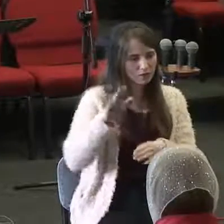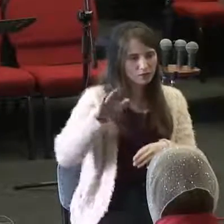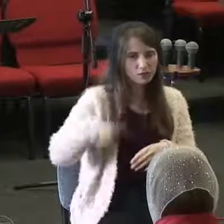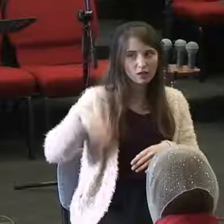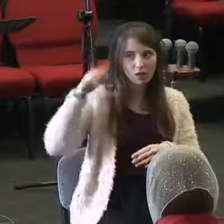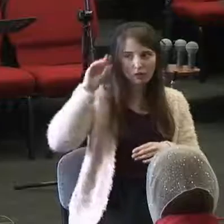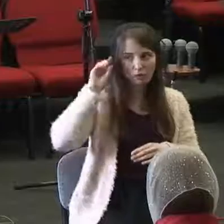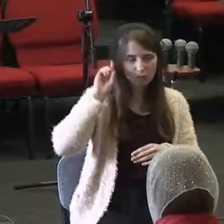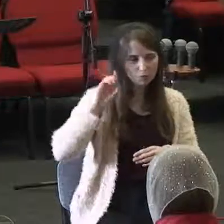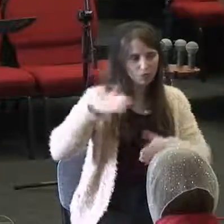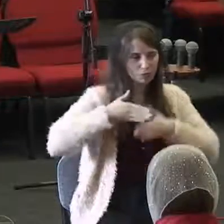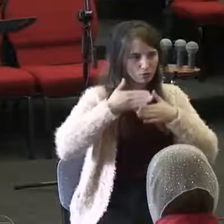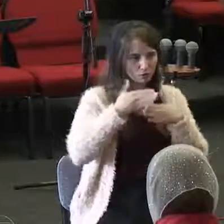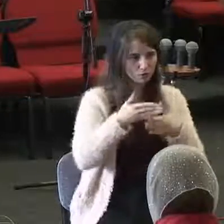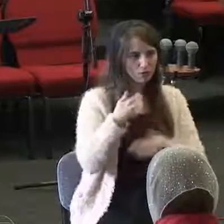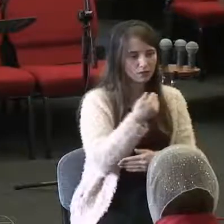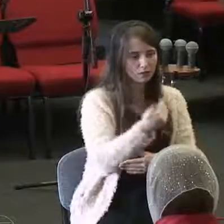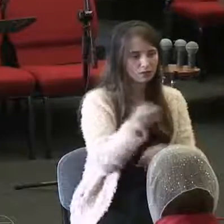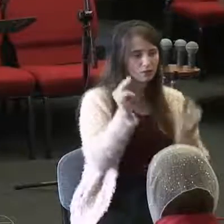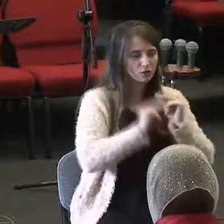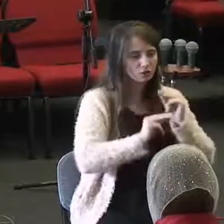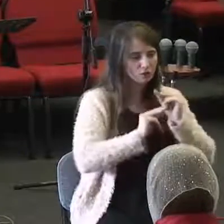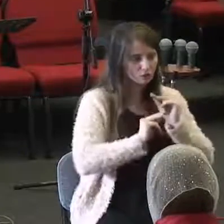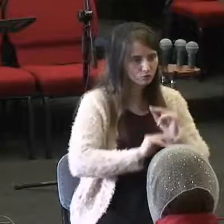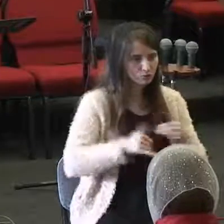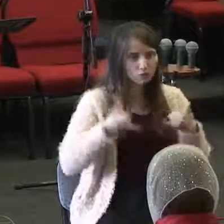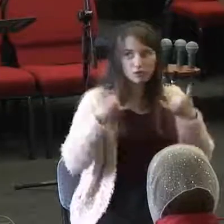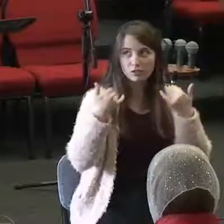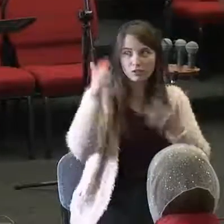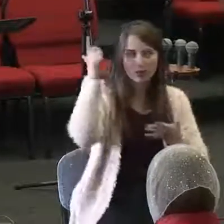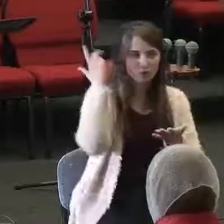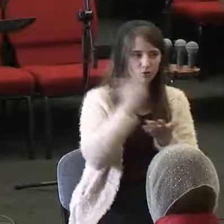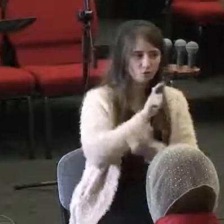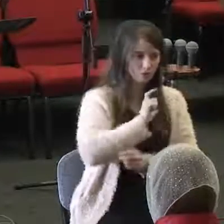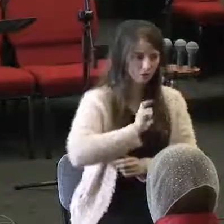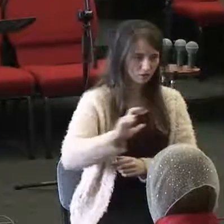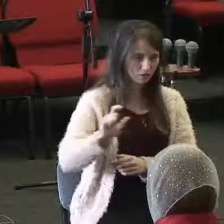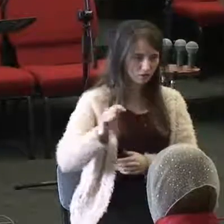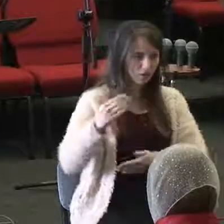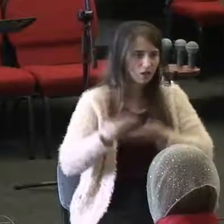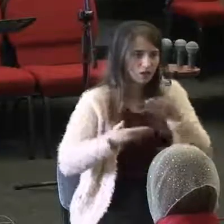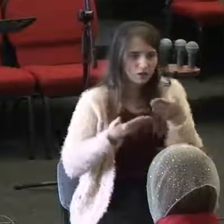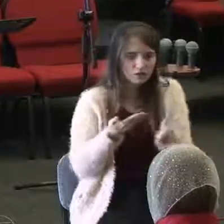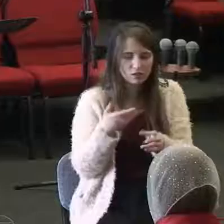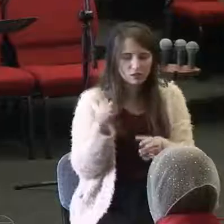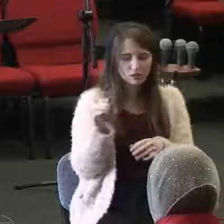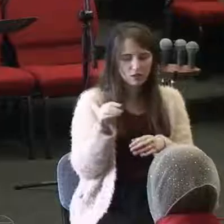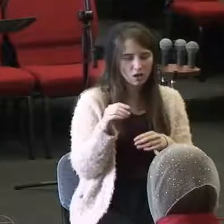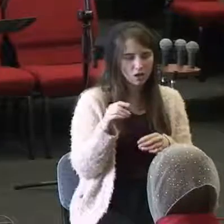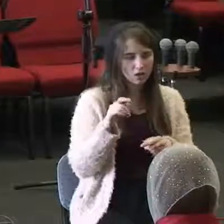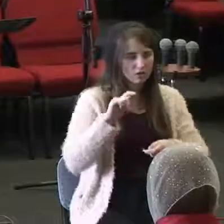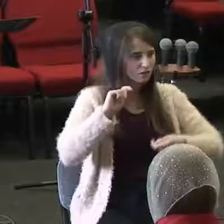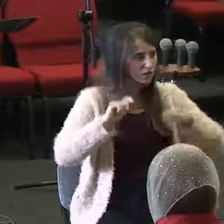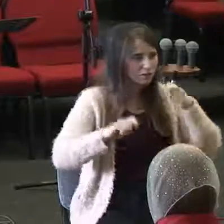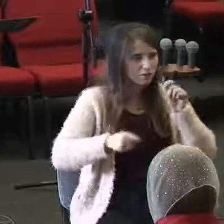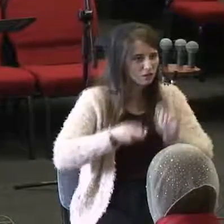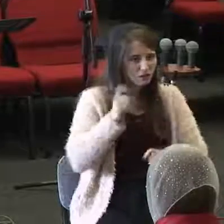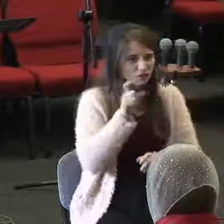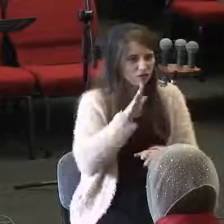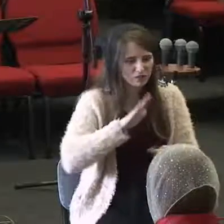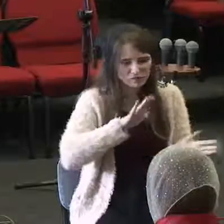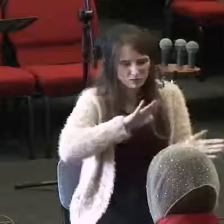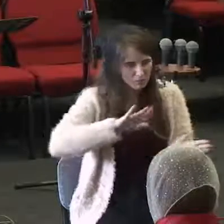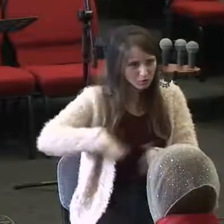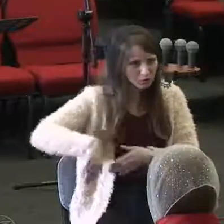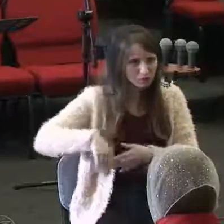помагає, твій труд для Господа Христа. Іди, не гаючи хвилини, іди, хоч трудно